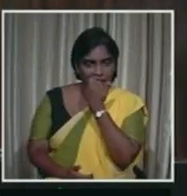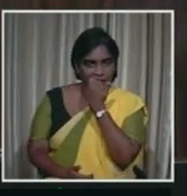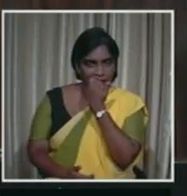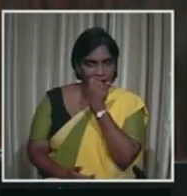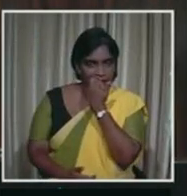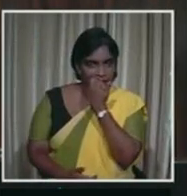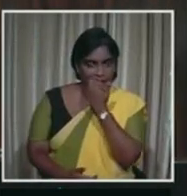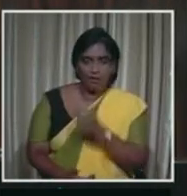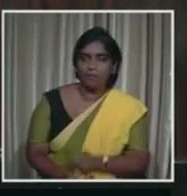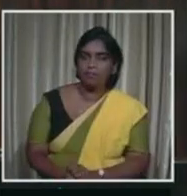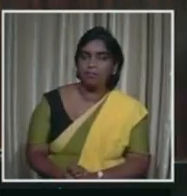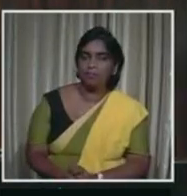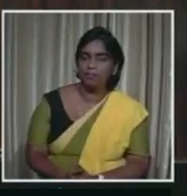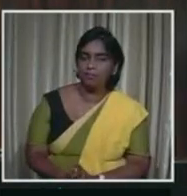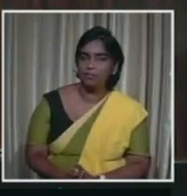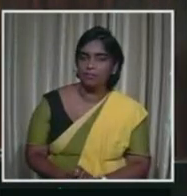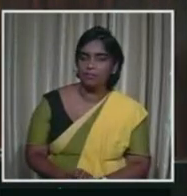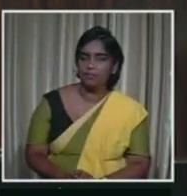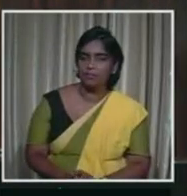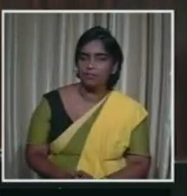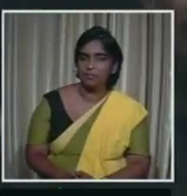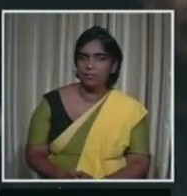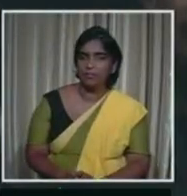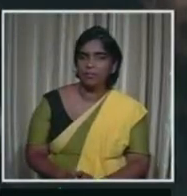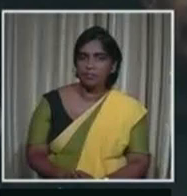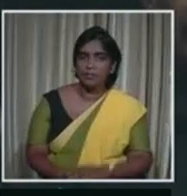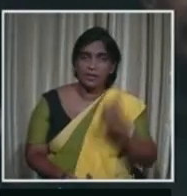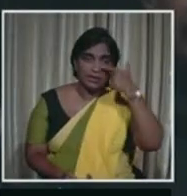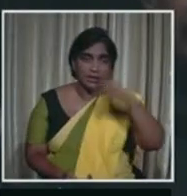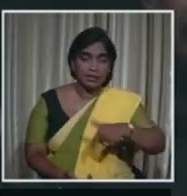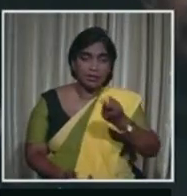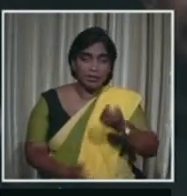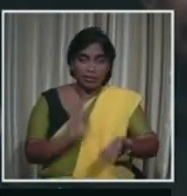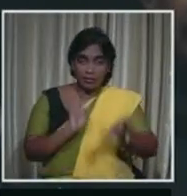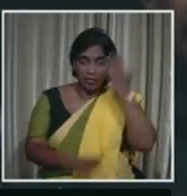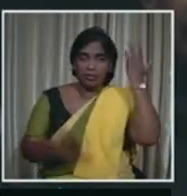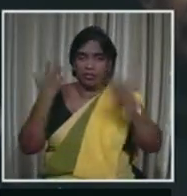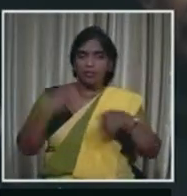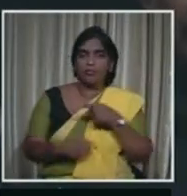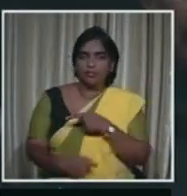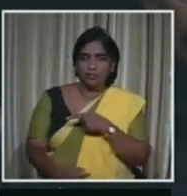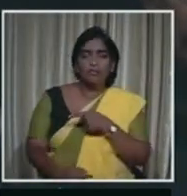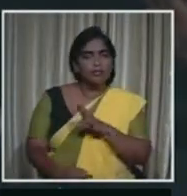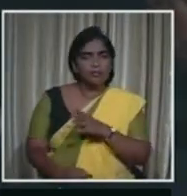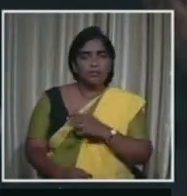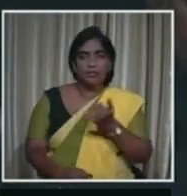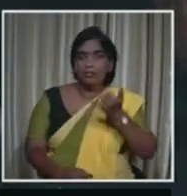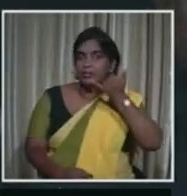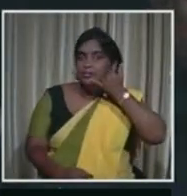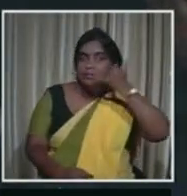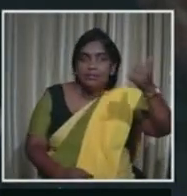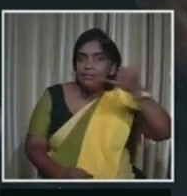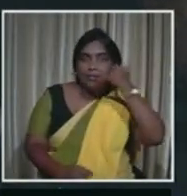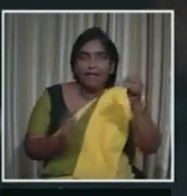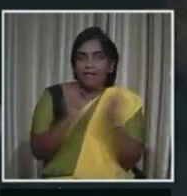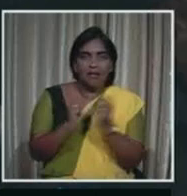නැහැ ඔව් ජීවිතත් අහිමි වෙලා තියෙනවා මේ තෙල් මිල වැඩි කිරීම නිසා දුරකථනෙන් මේ කරන්න